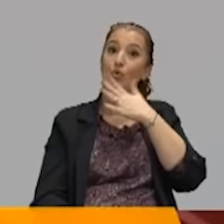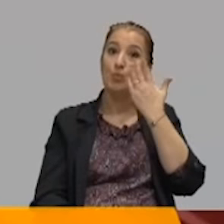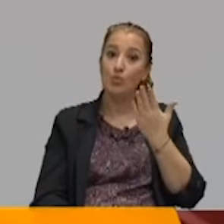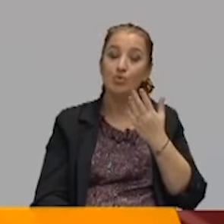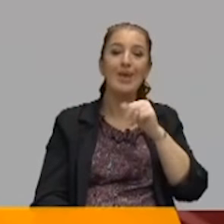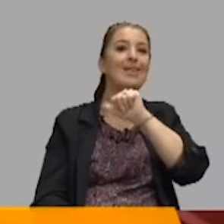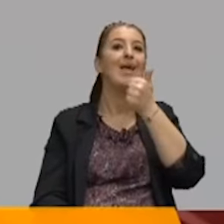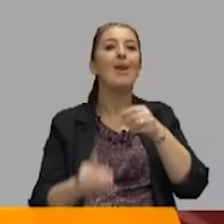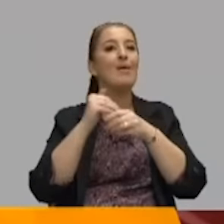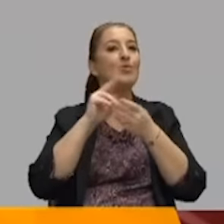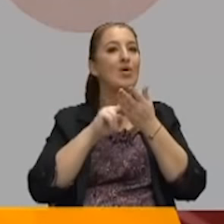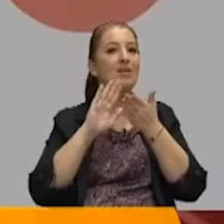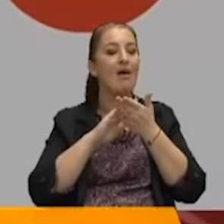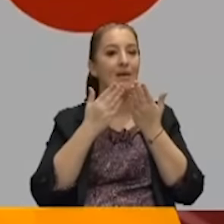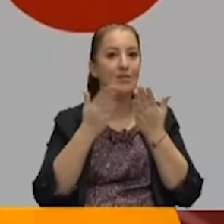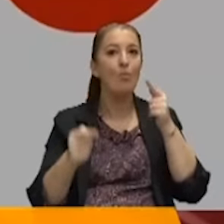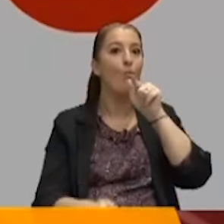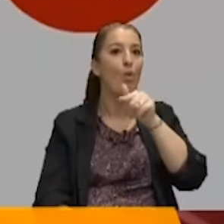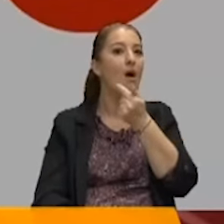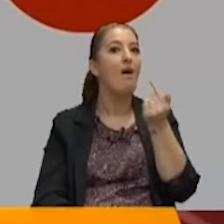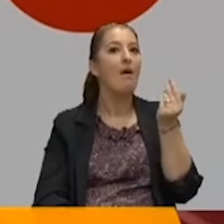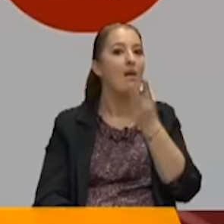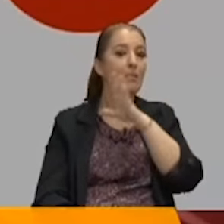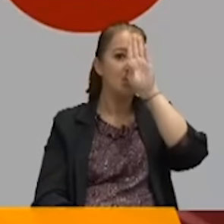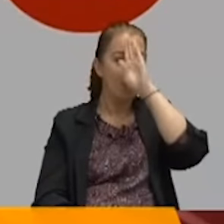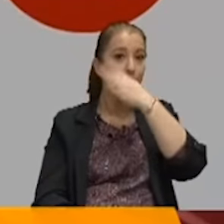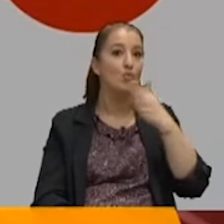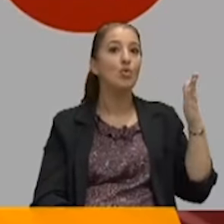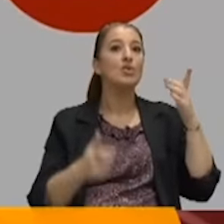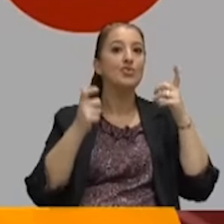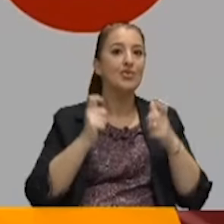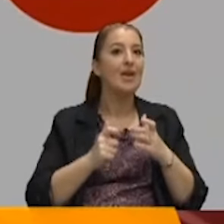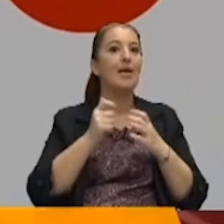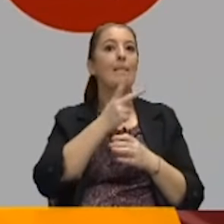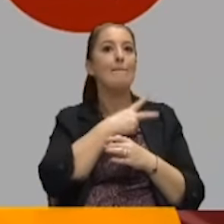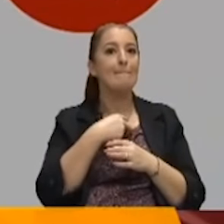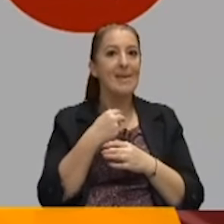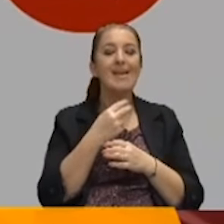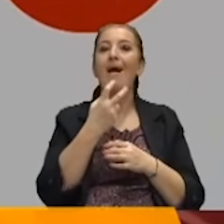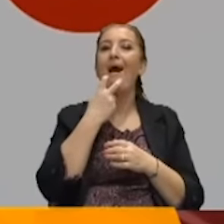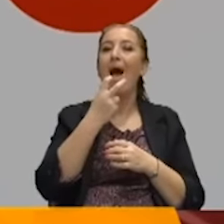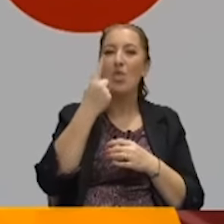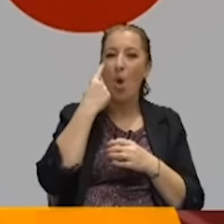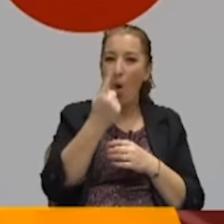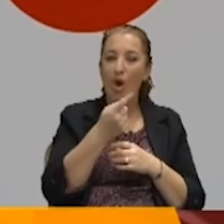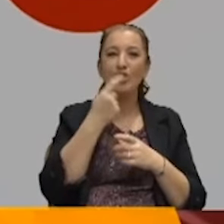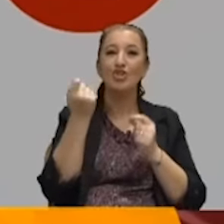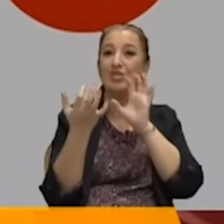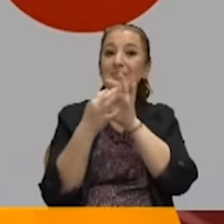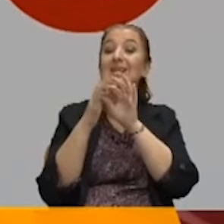üyesi arkadaşlarım? Bu rakam İstanbul Büyükşehir Belediyesi'nin kadrolarının iştirakler